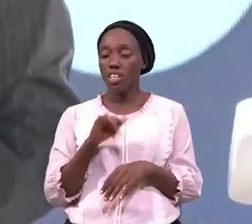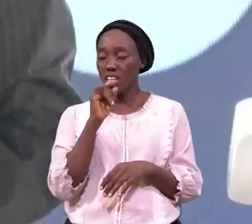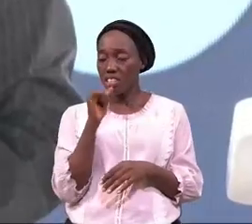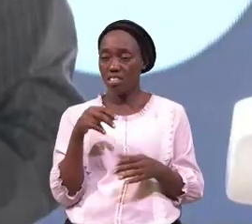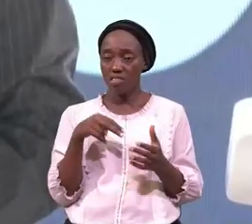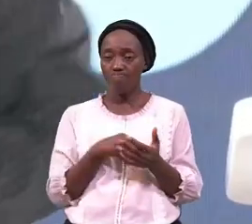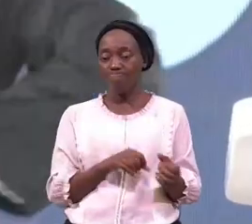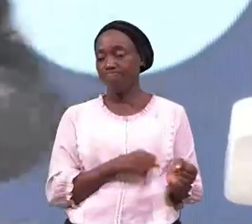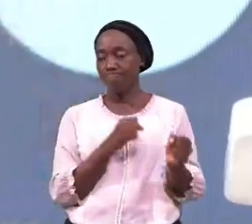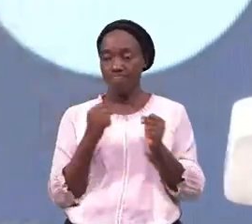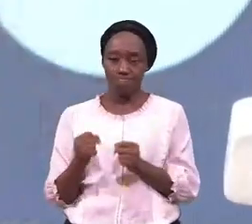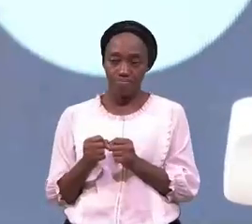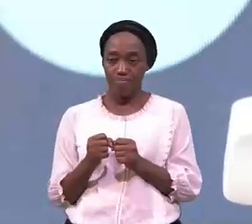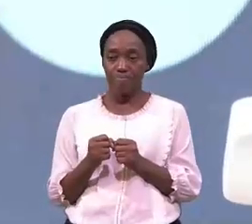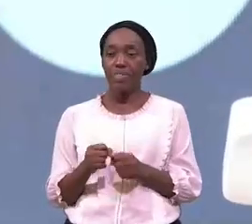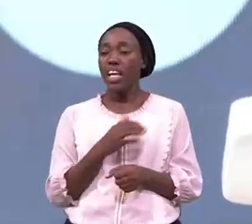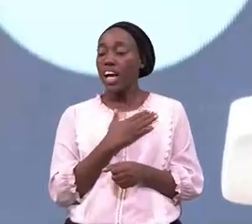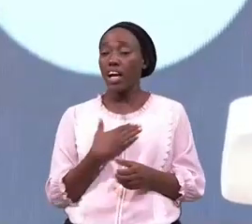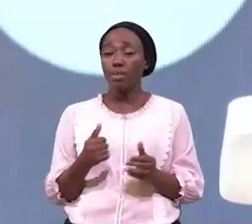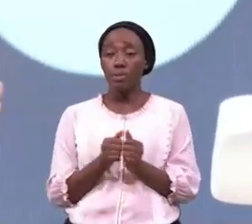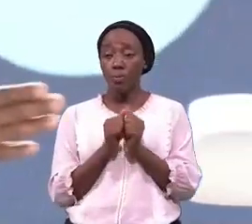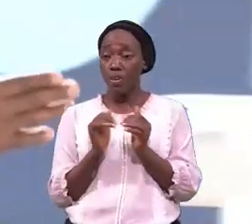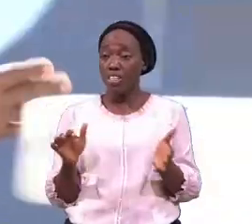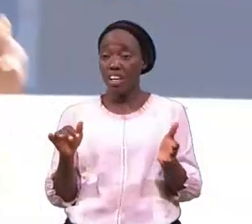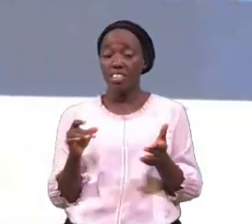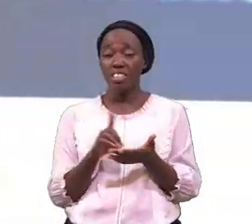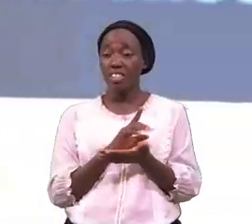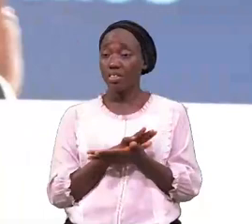La nature divine est constante.